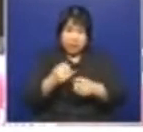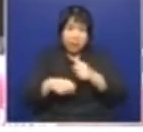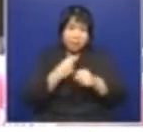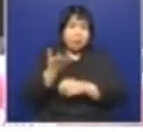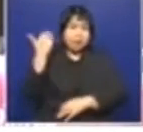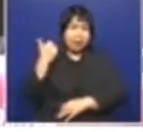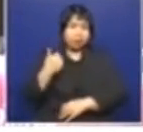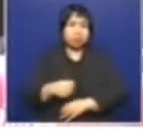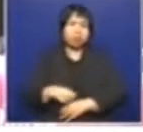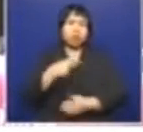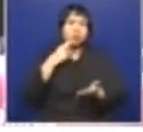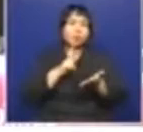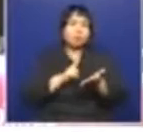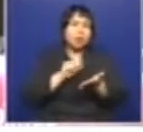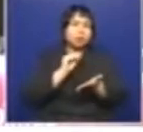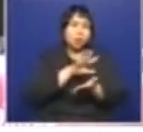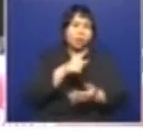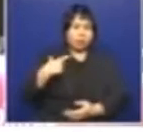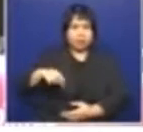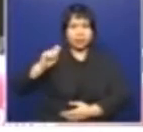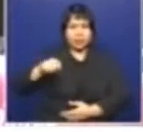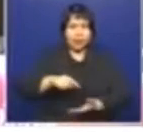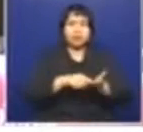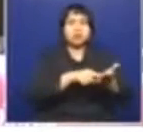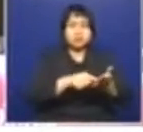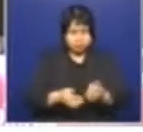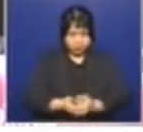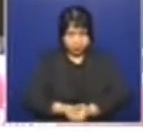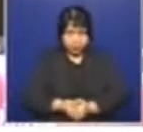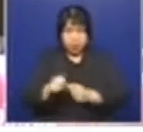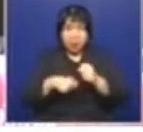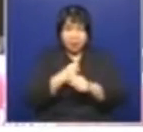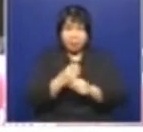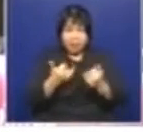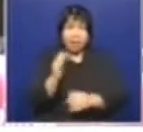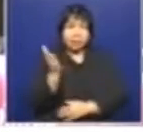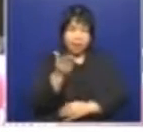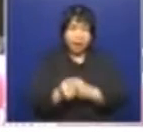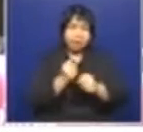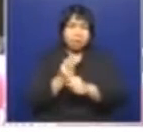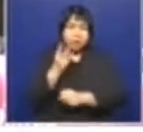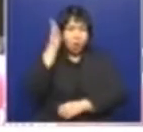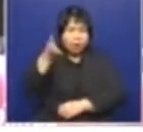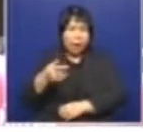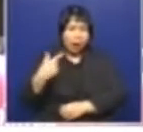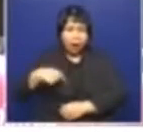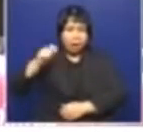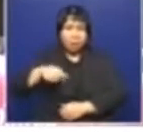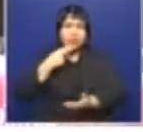เลยปีนี้รับปริญญาอีก2ปีข้างหน้ารับหมายศาลแล้วเขาอยู่ยังไงอ่ะบว